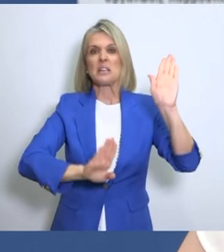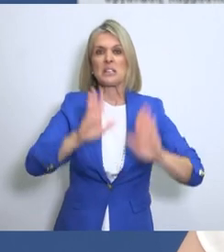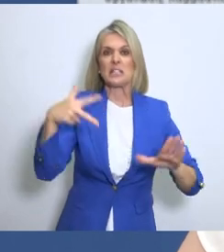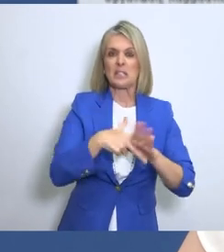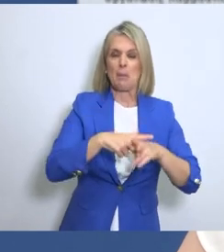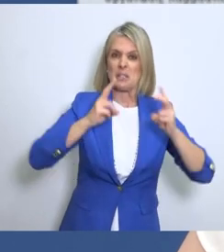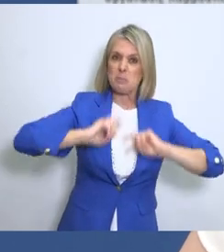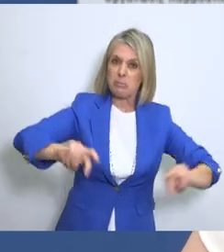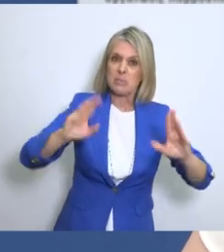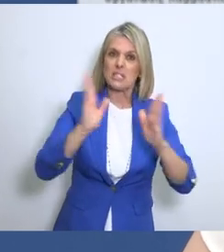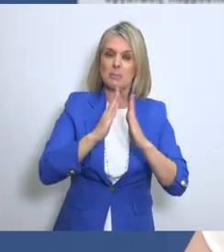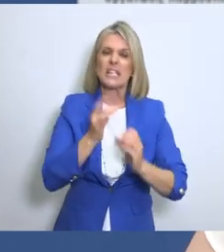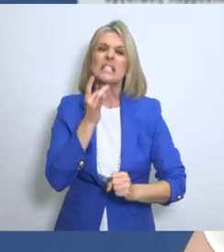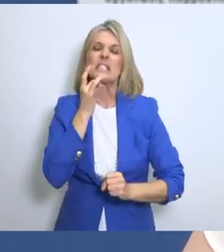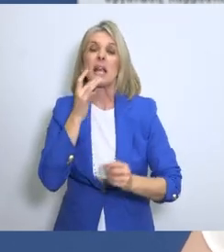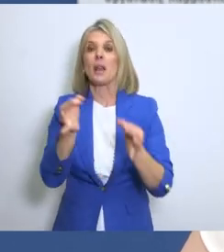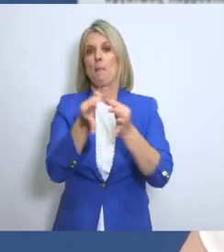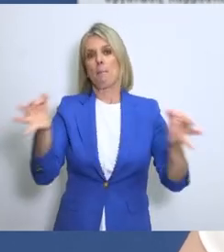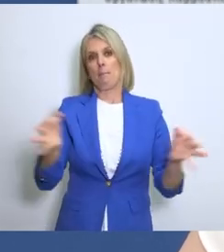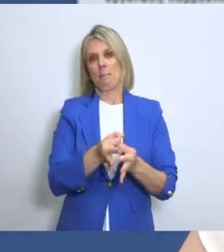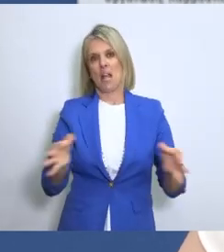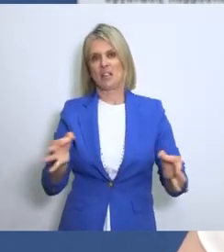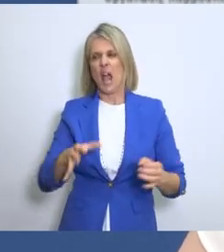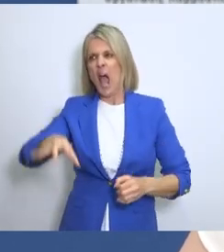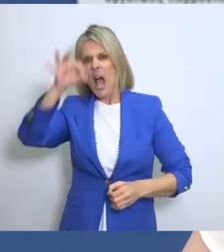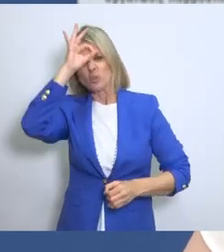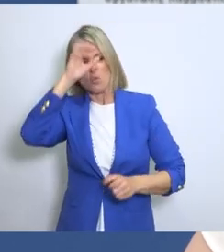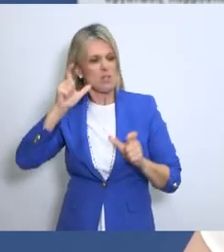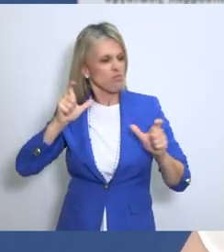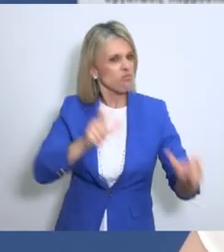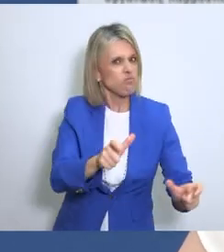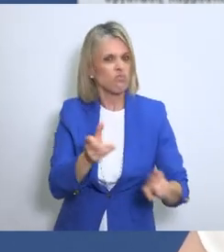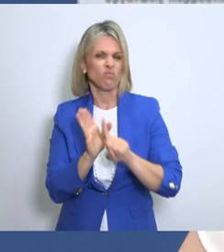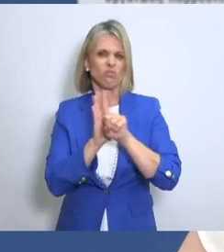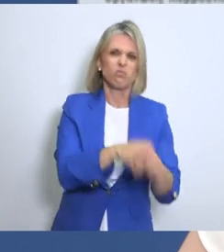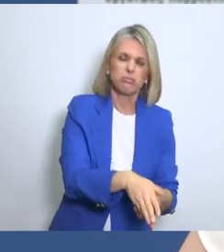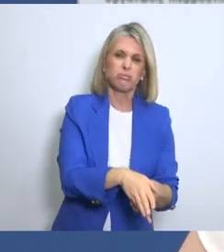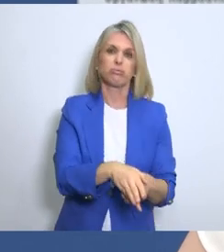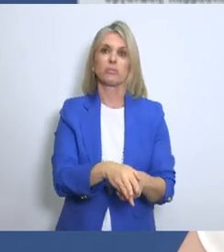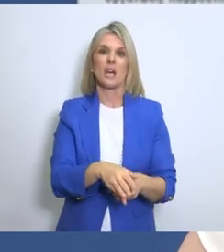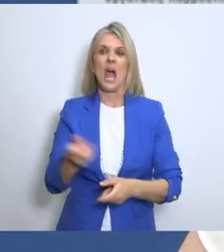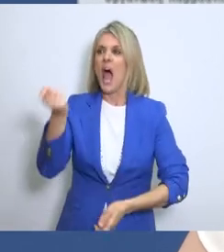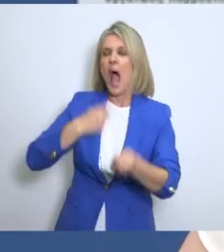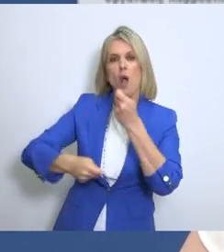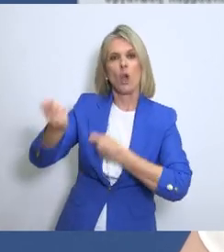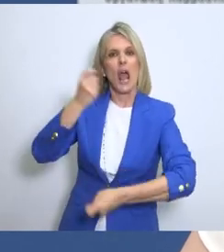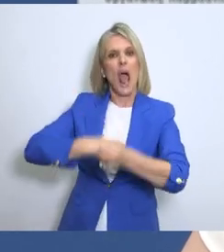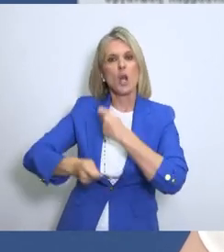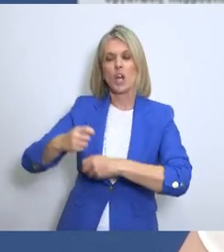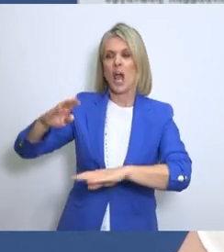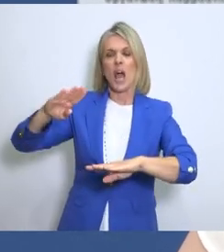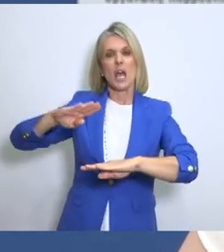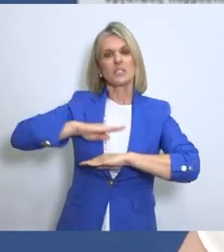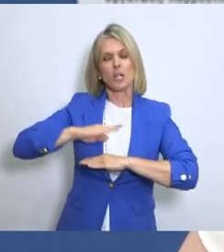σκληρών αντεργατικών μέτρων, της καταστολής και της αστυνομοκρατίας, των πανάκριβων εξοπλιστικών προγραμμάτων σε βάρος των δαπανών